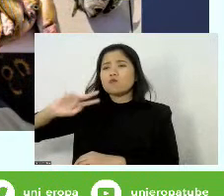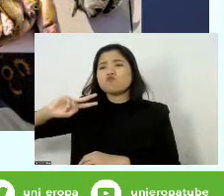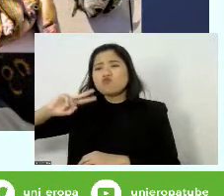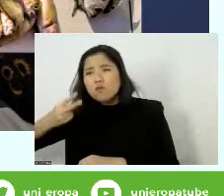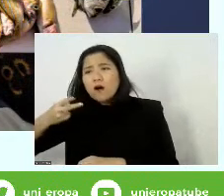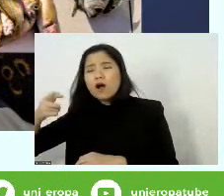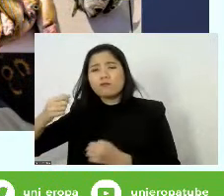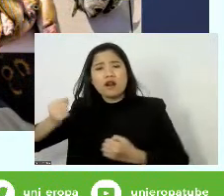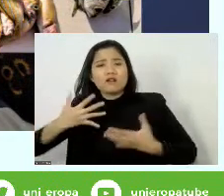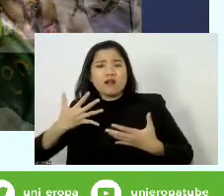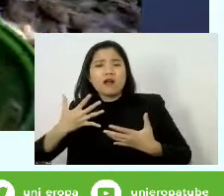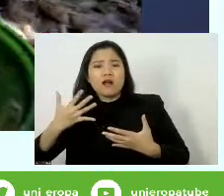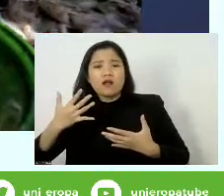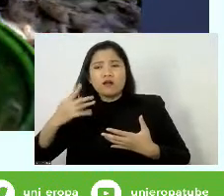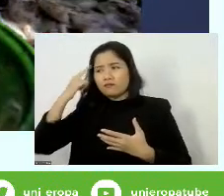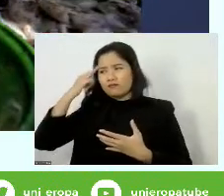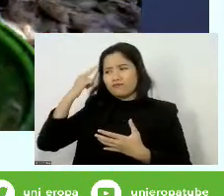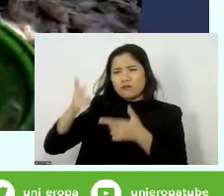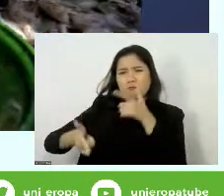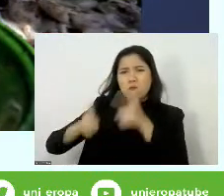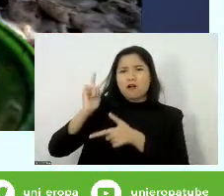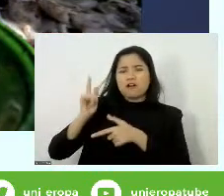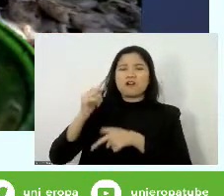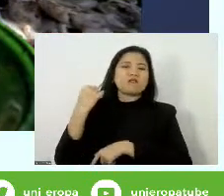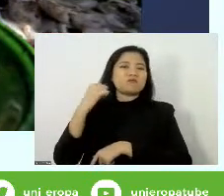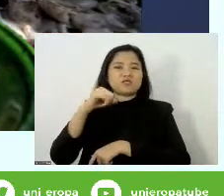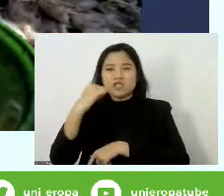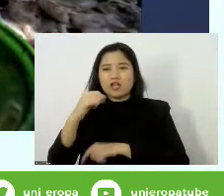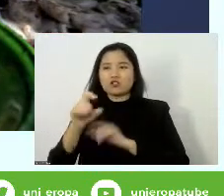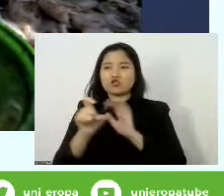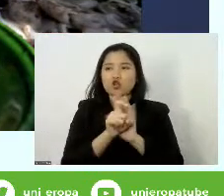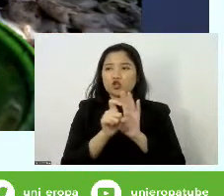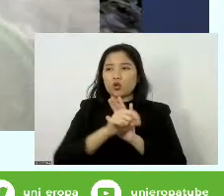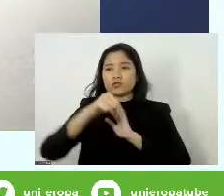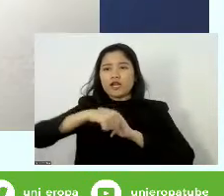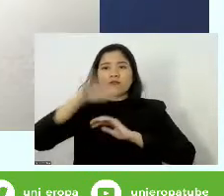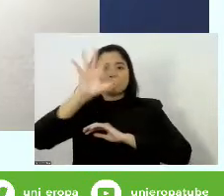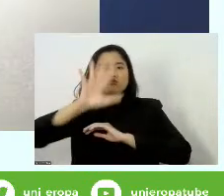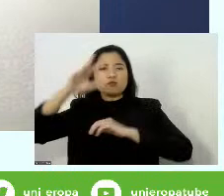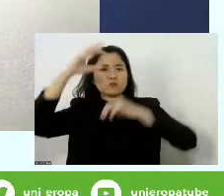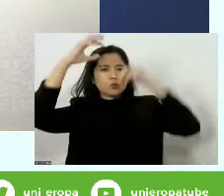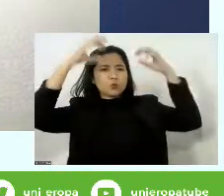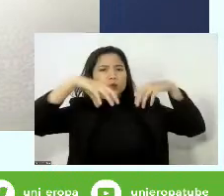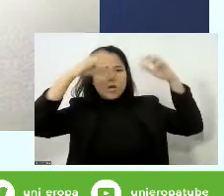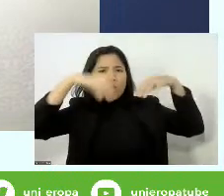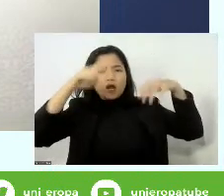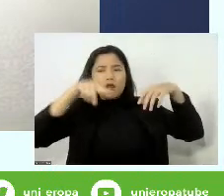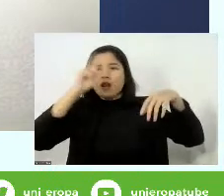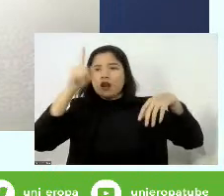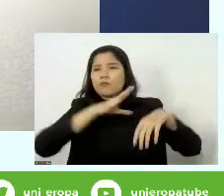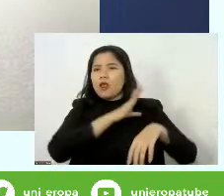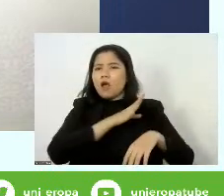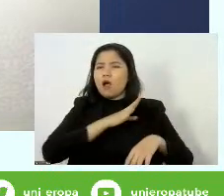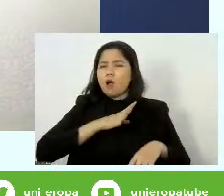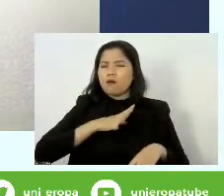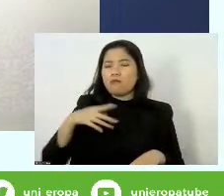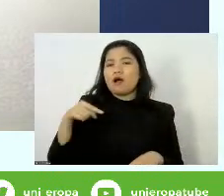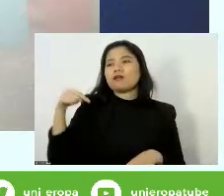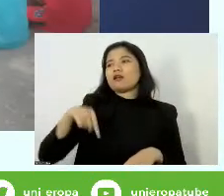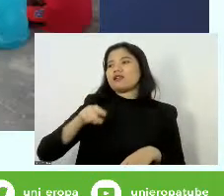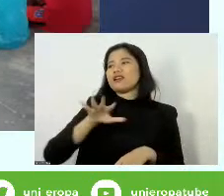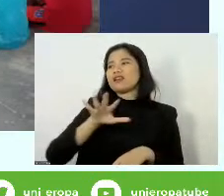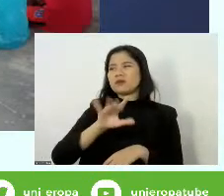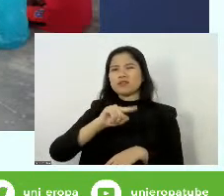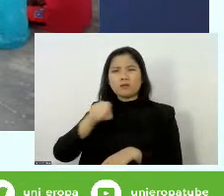jadi seringkali sekarang itu yang namanya musim hujan itu lebih panjang dibandingkan lima atau sepuluh tahun yang lalu